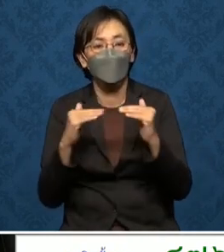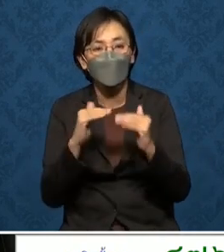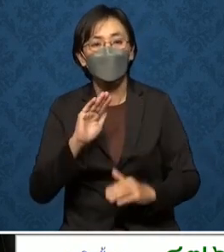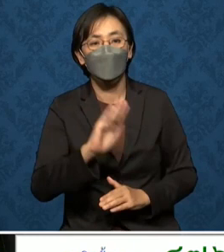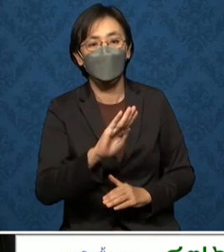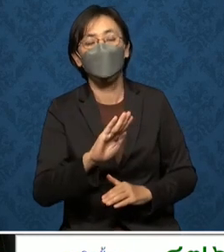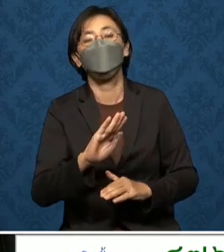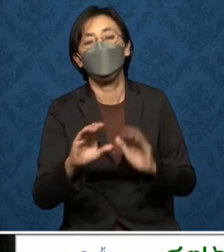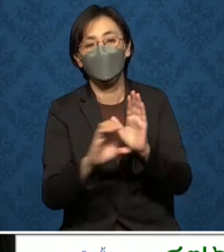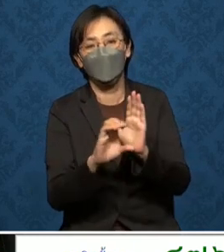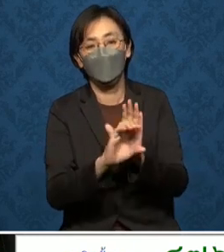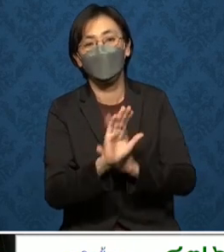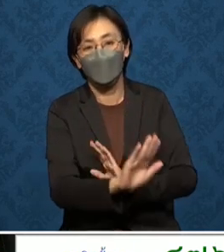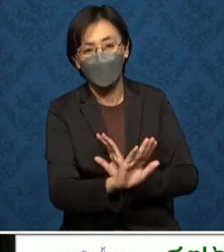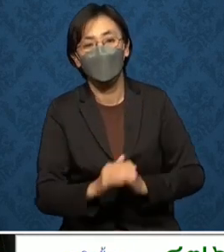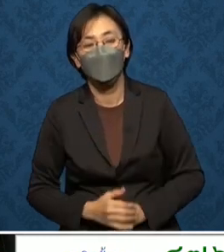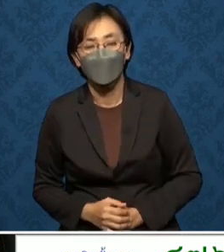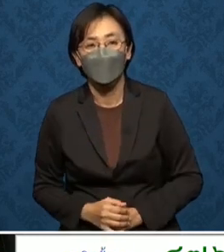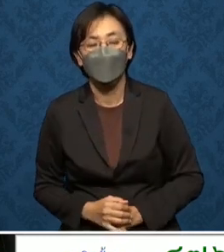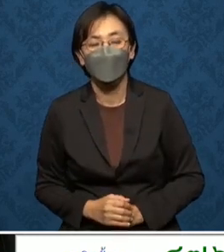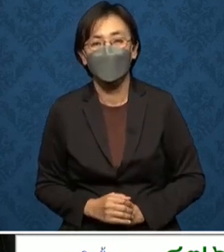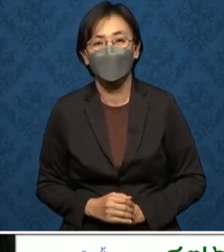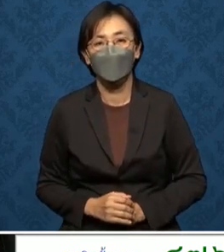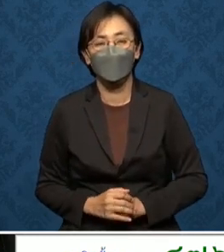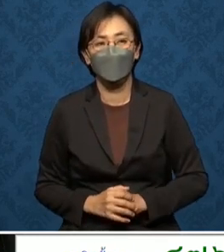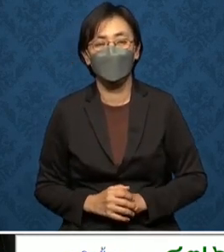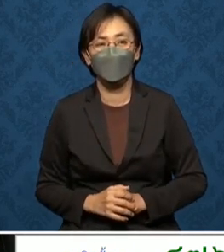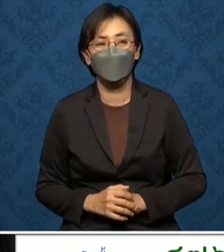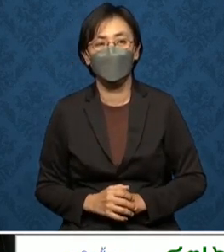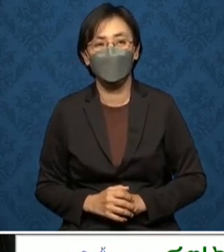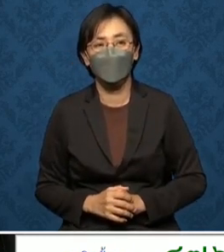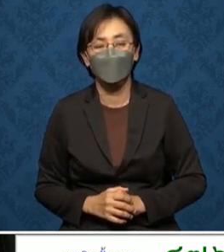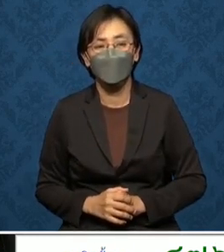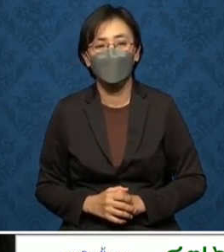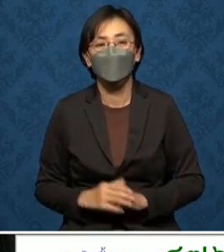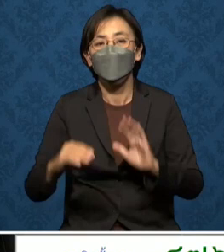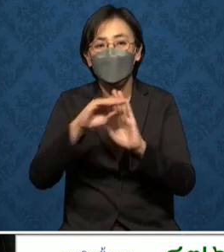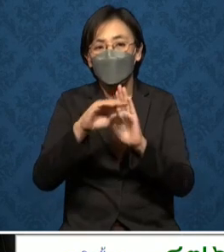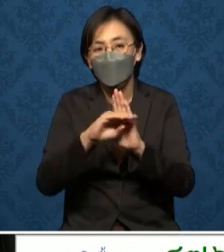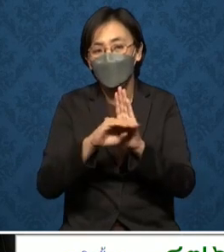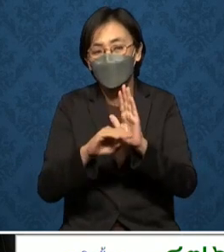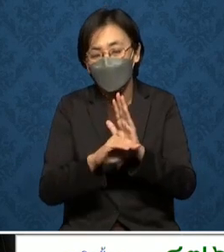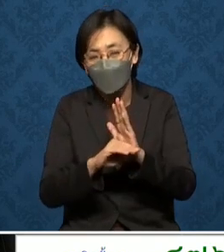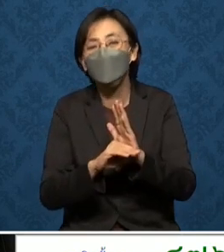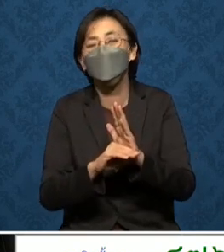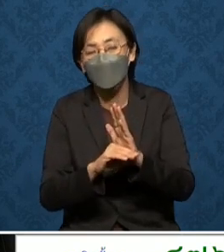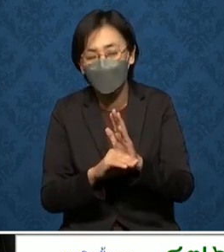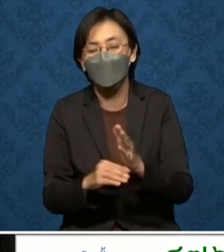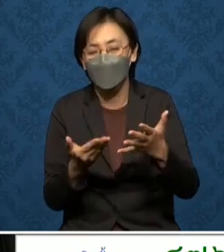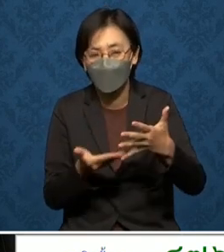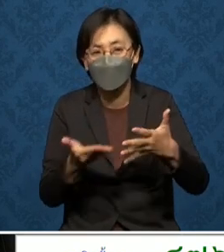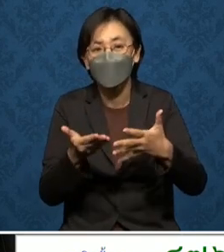ประทท 2มองไปถงขั้นตอน Burg transformedถาม